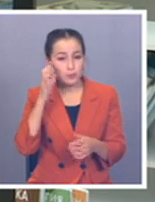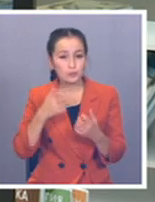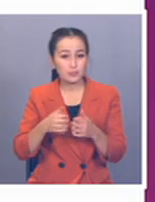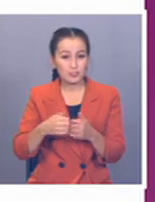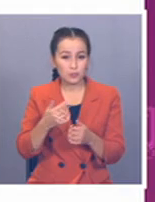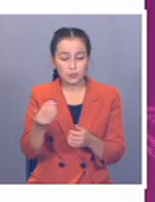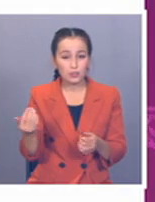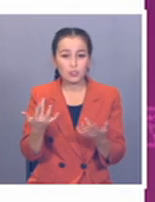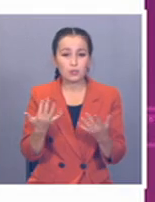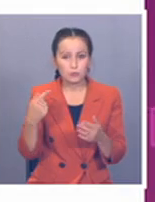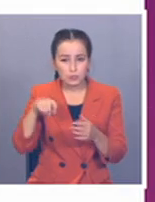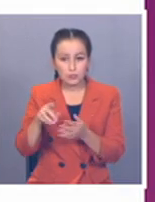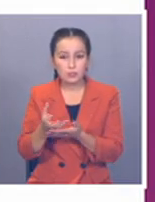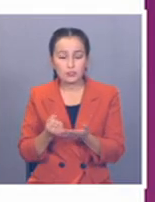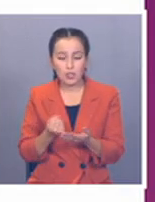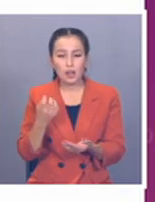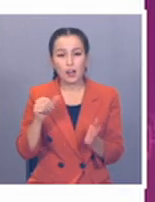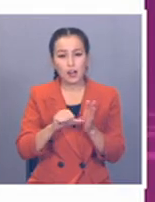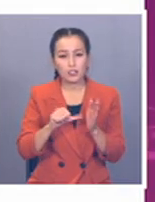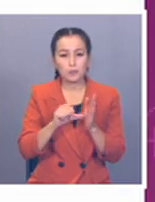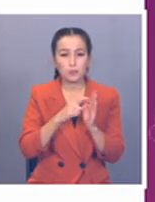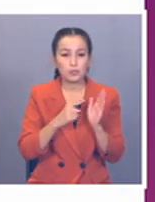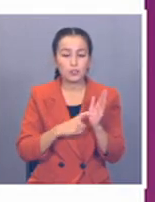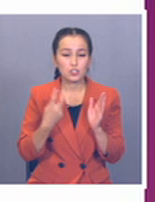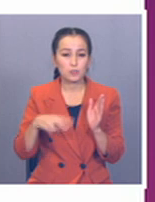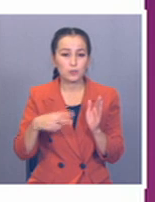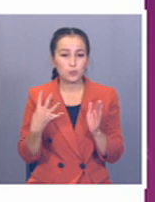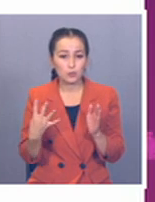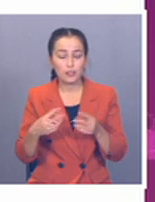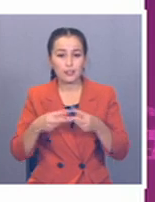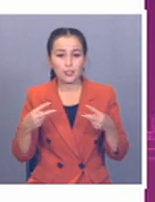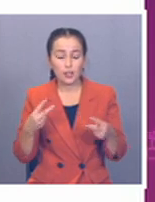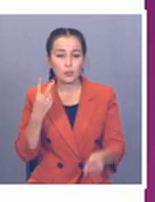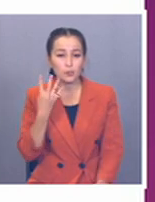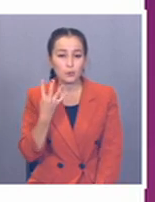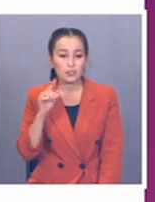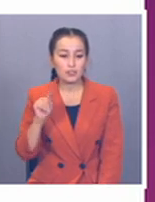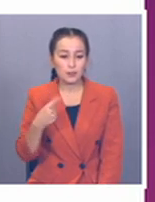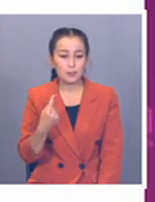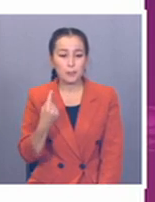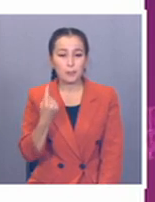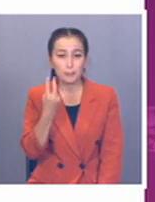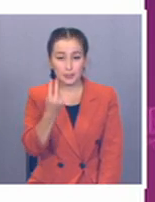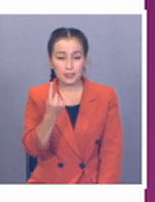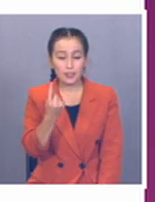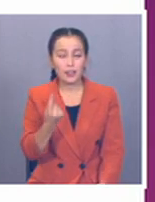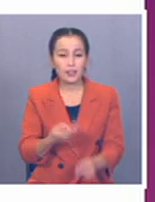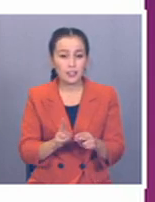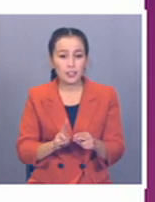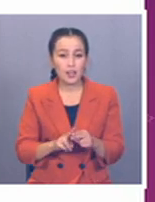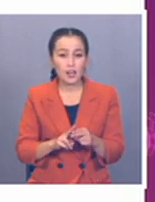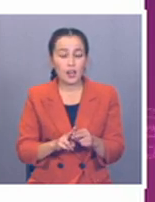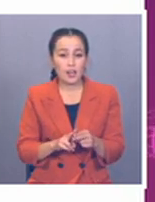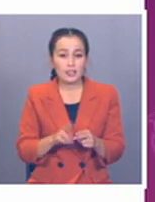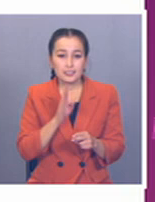біз 6-ны 24-ке бөлеміз. Ол тең болады 4-тен 1-ге, демек қыз балалардың саны ұл балалардың